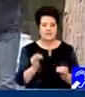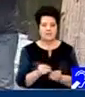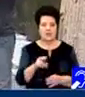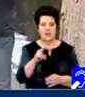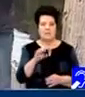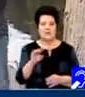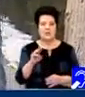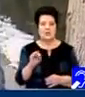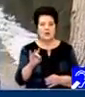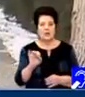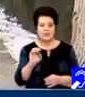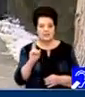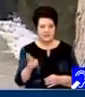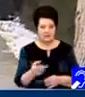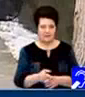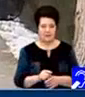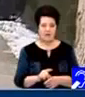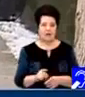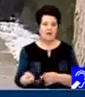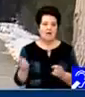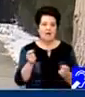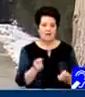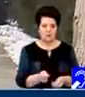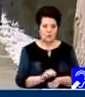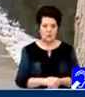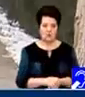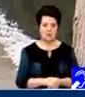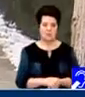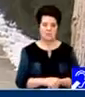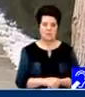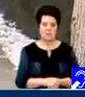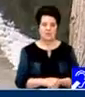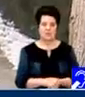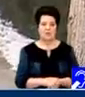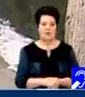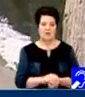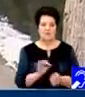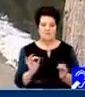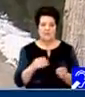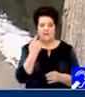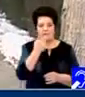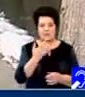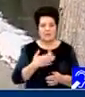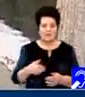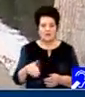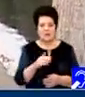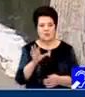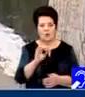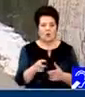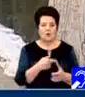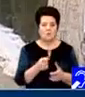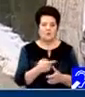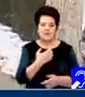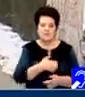pitoresc, puțin teribilist, dar care a adus în intelectualitatea noastră un anumit